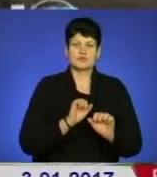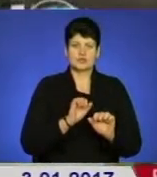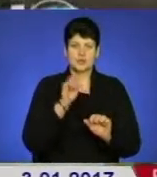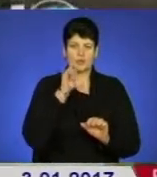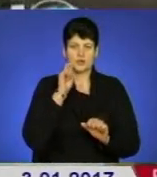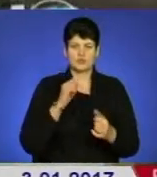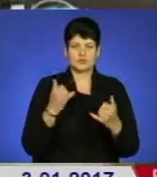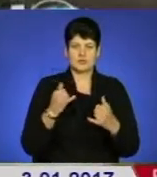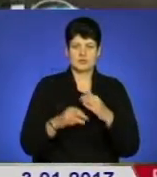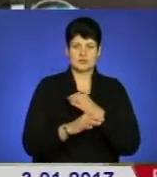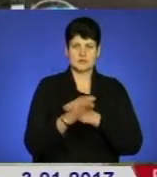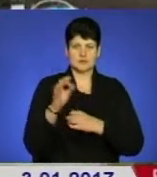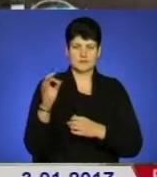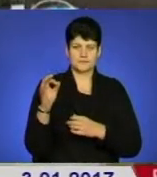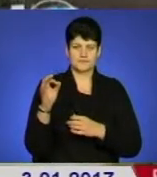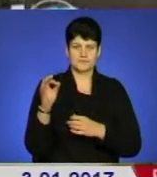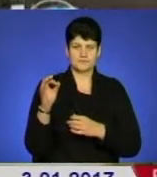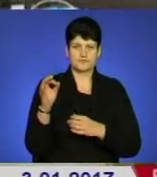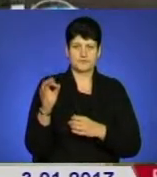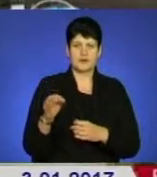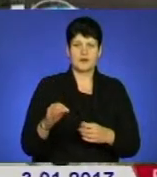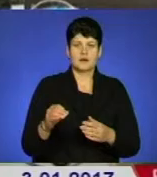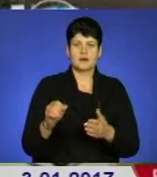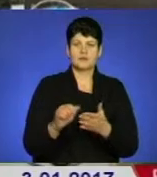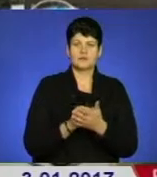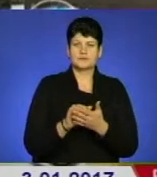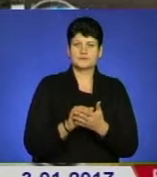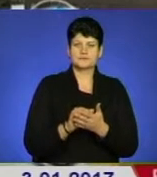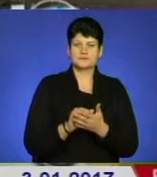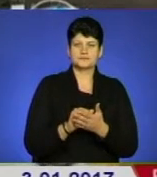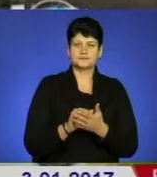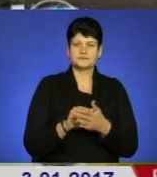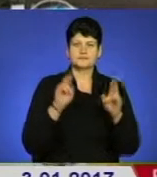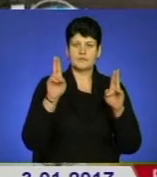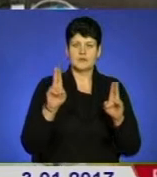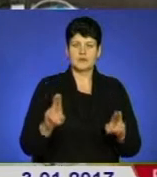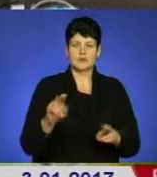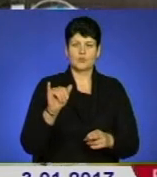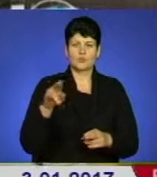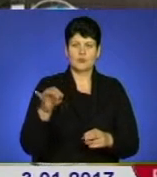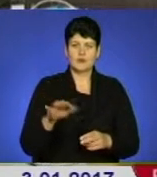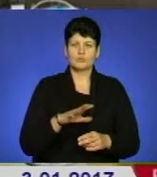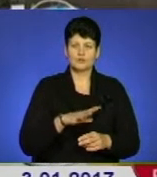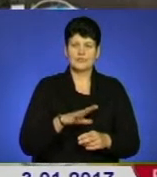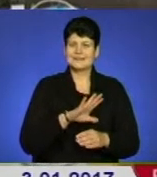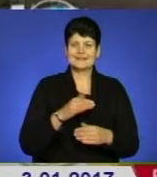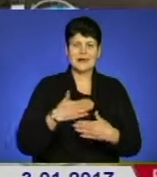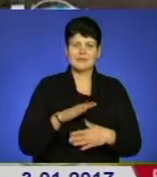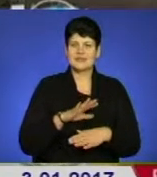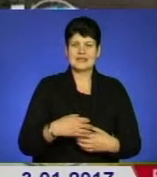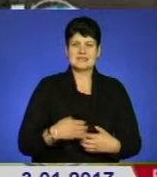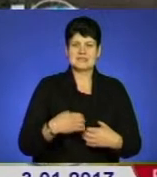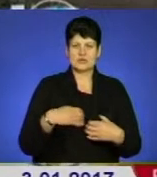Сході. Доктрина воєнна УПА була. Нам не страшно за Україну вмирати.